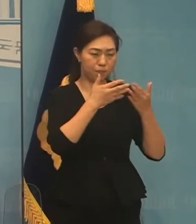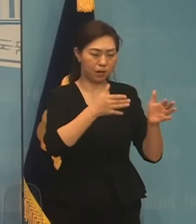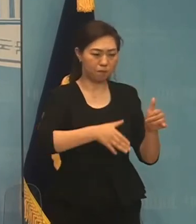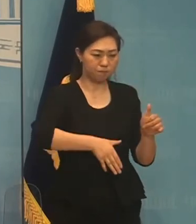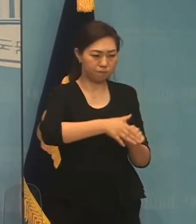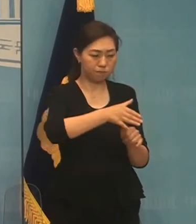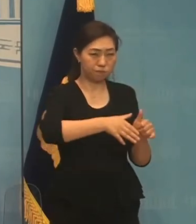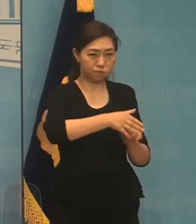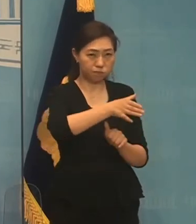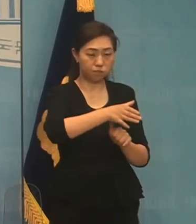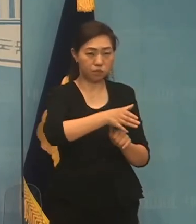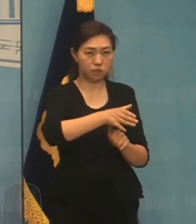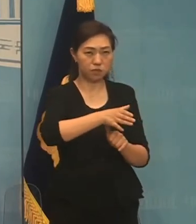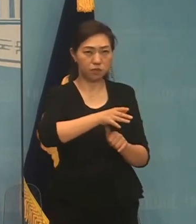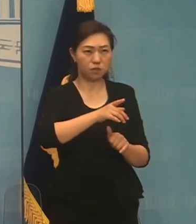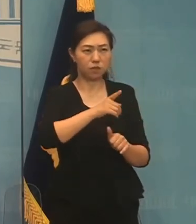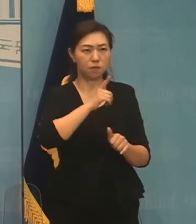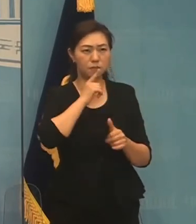막말,